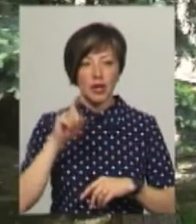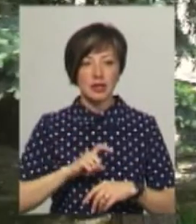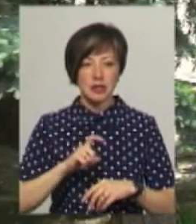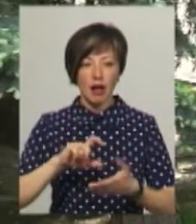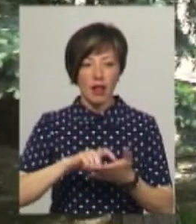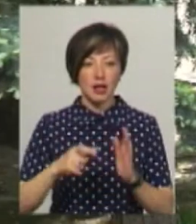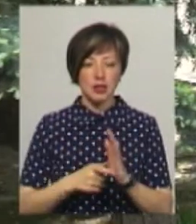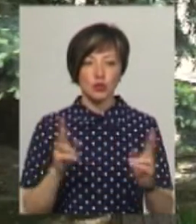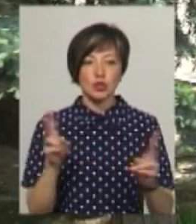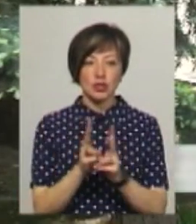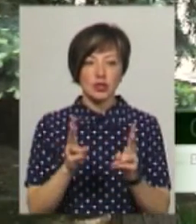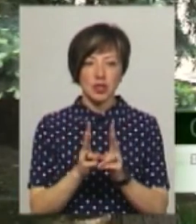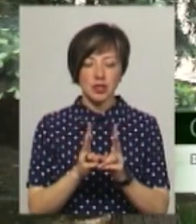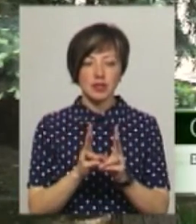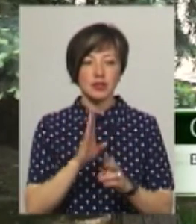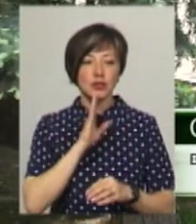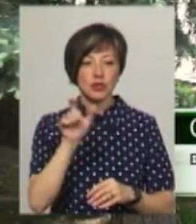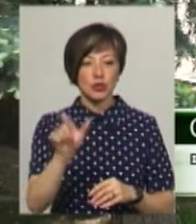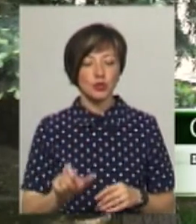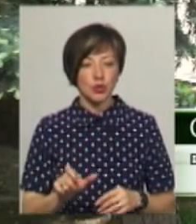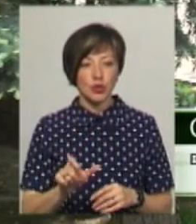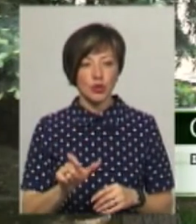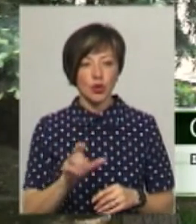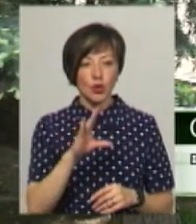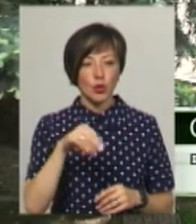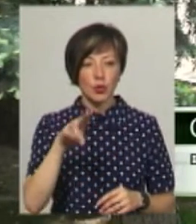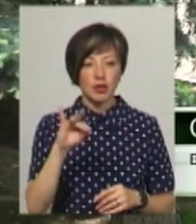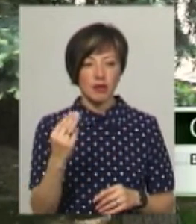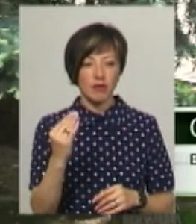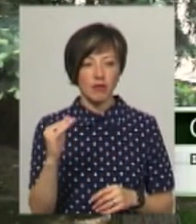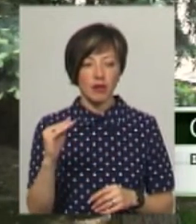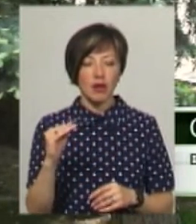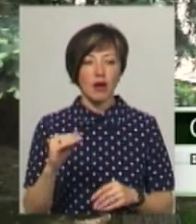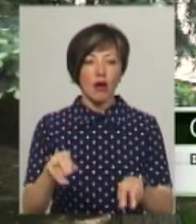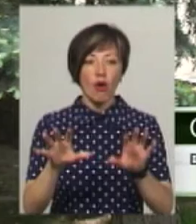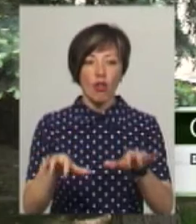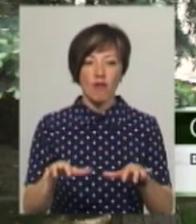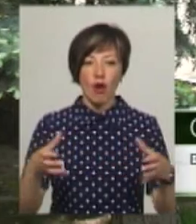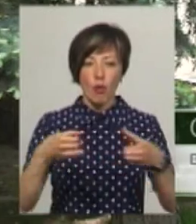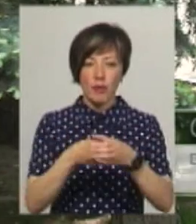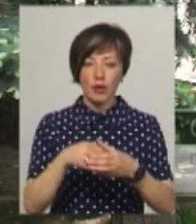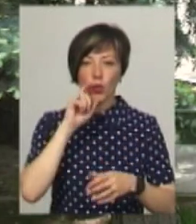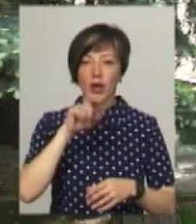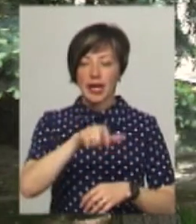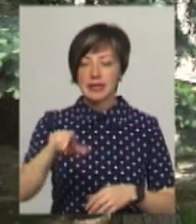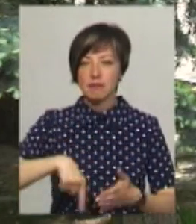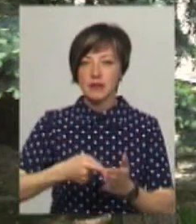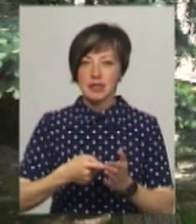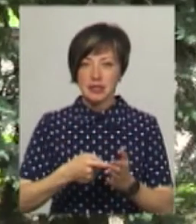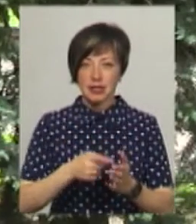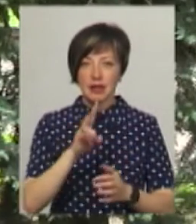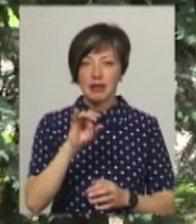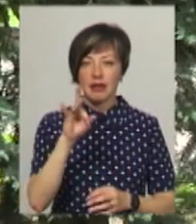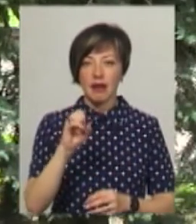класи. Зустрічалися з пані Юдит, це вона голова об'єднання українців в місті